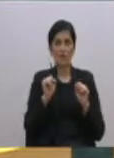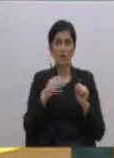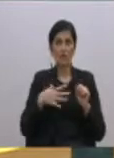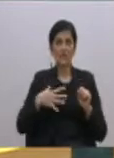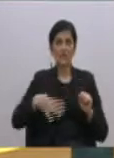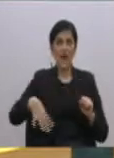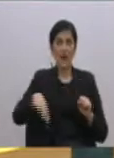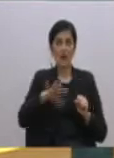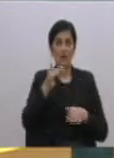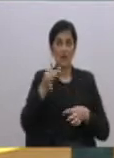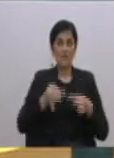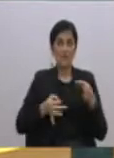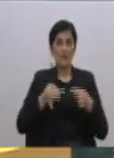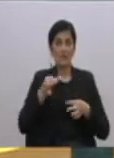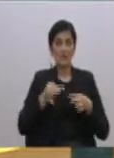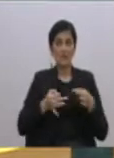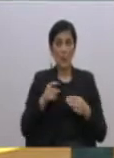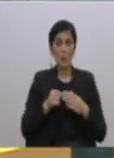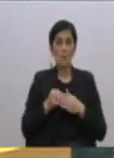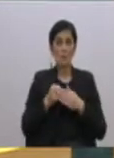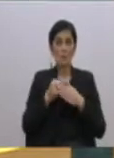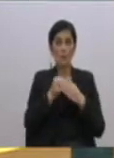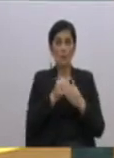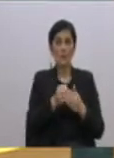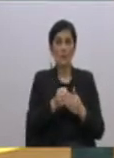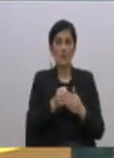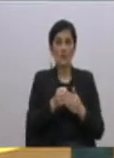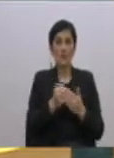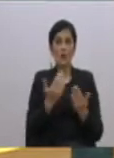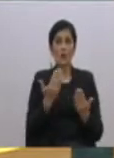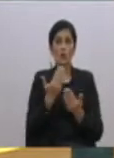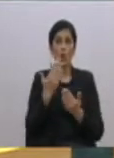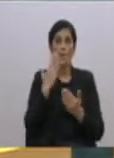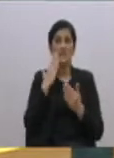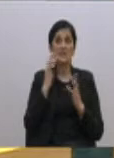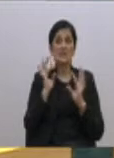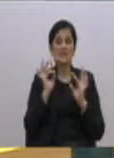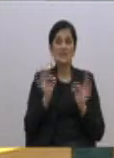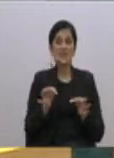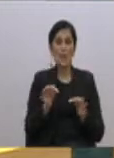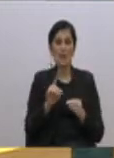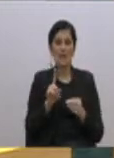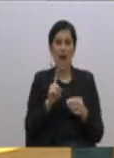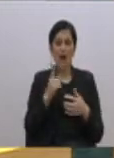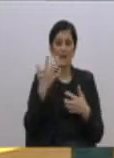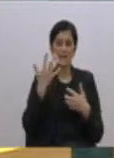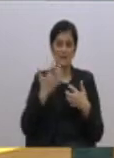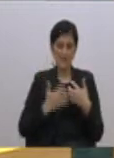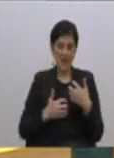საქართველოში საქართველოს სასამართლოებში მიგვეღწი რაღაც ვთქვათ, რომელიღა სამართლიანობისთვის რაღაც ნეიტრალურ